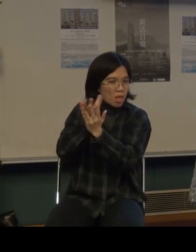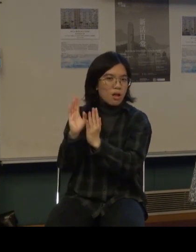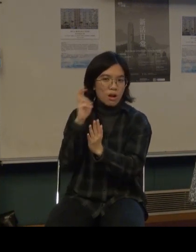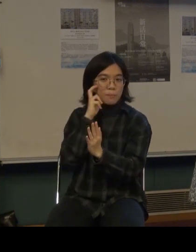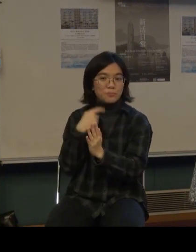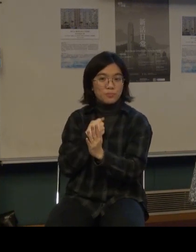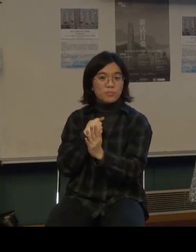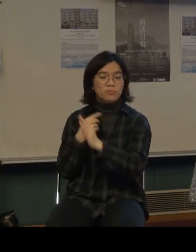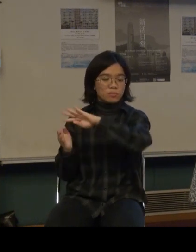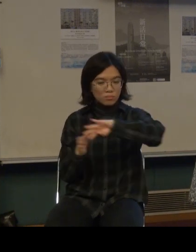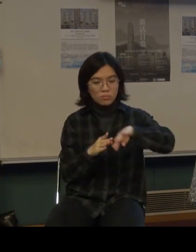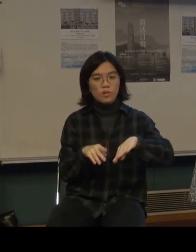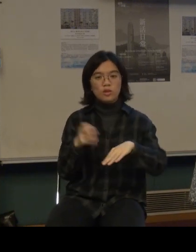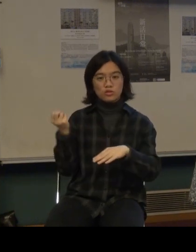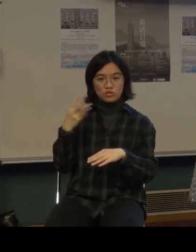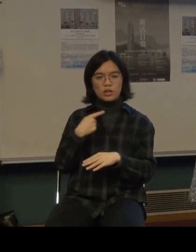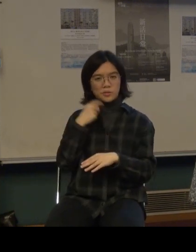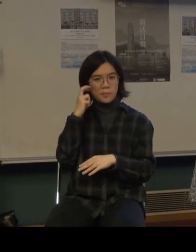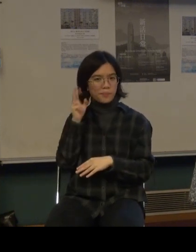要起啊喺